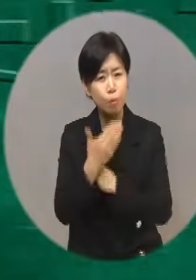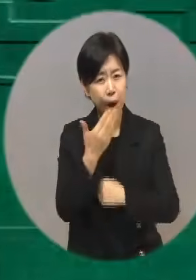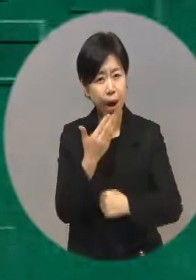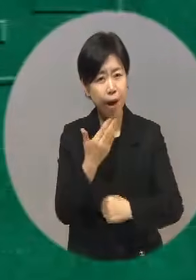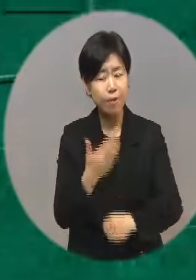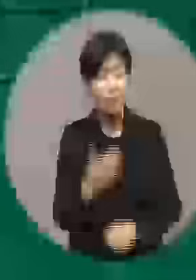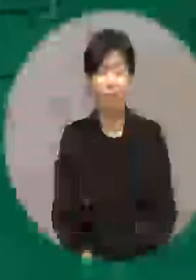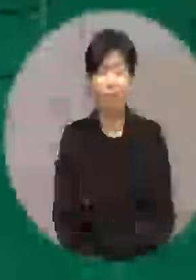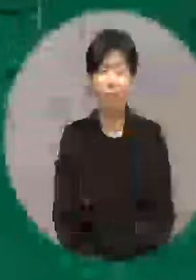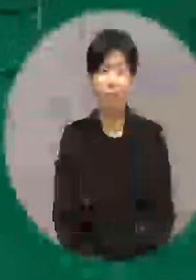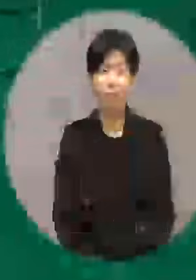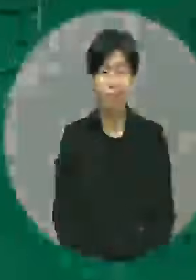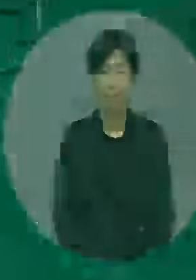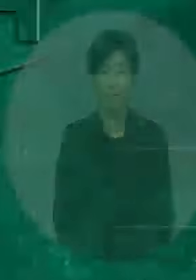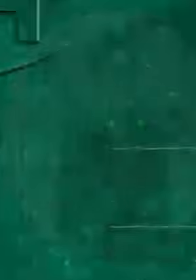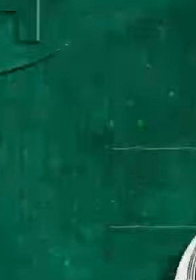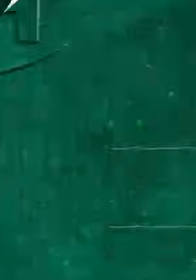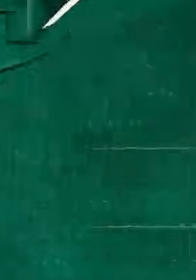선생님.